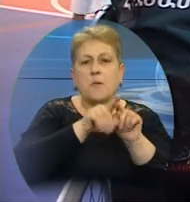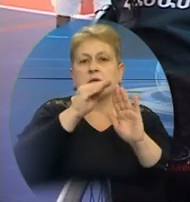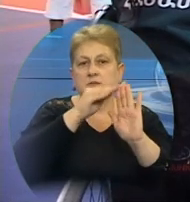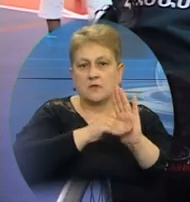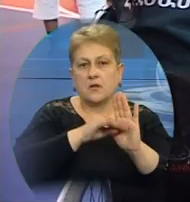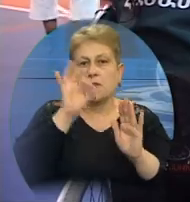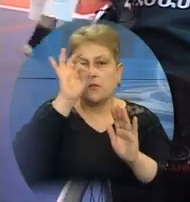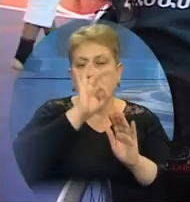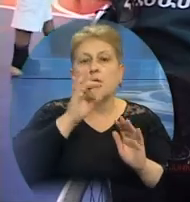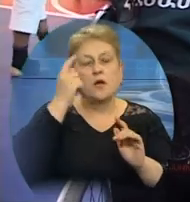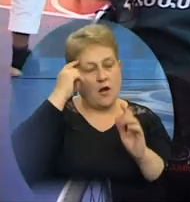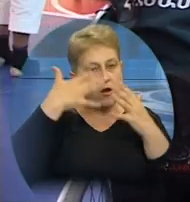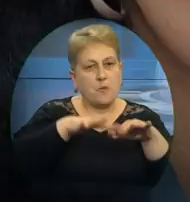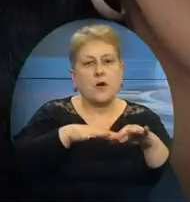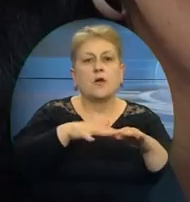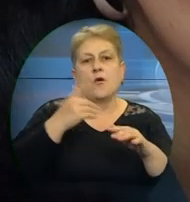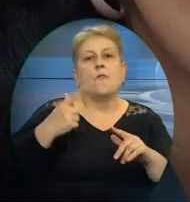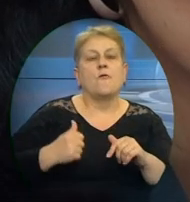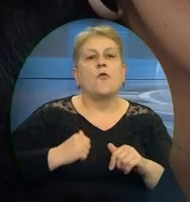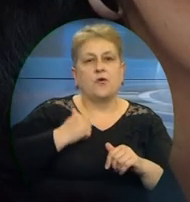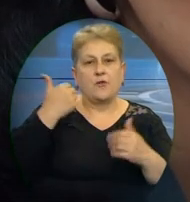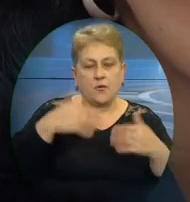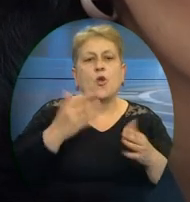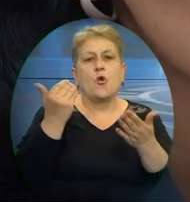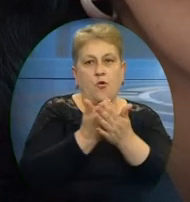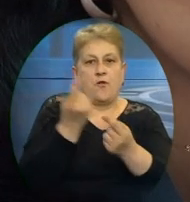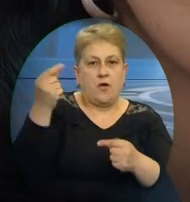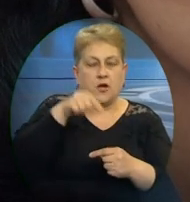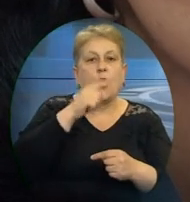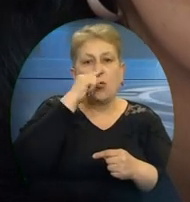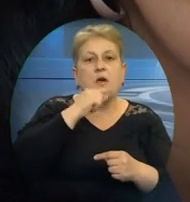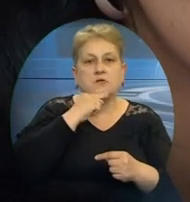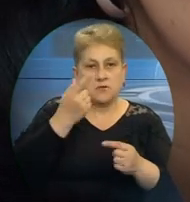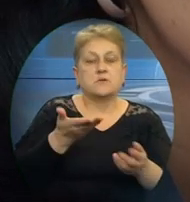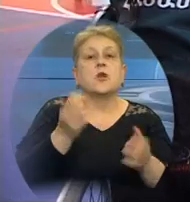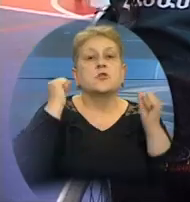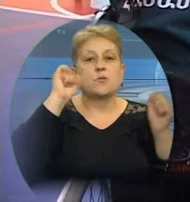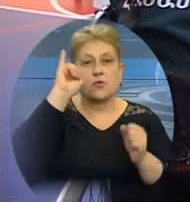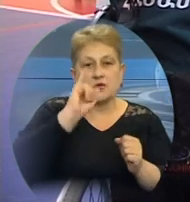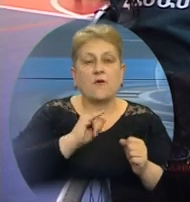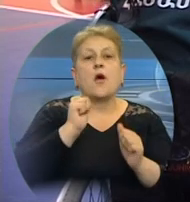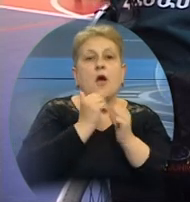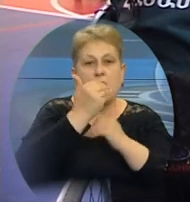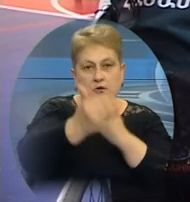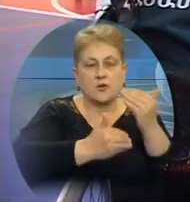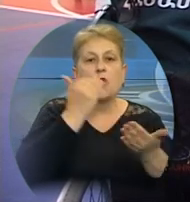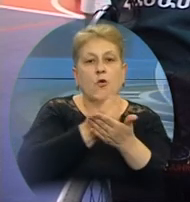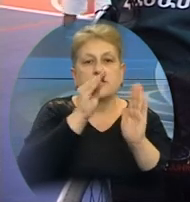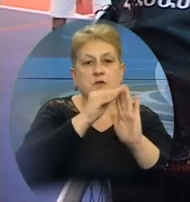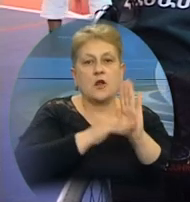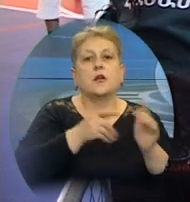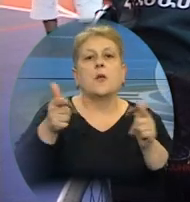ծրագիր իրականացնելու գաղափարն իրեն շատ է ոգևորել։ Ավելի նոր է վերադարձել Հունաստանից և այս սպորտաձևում առաջ գնալու նոր